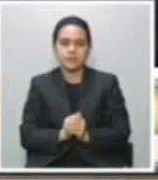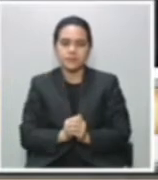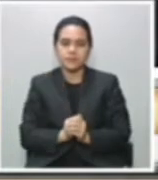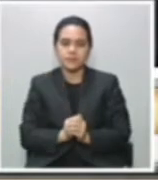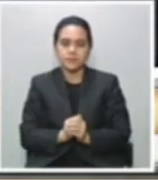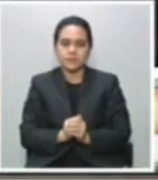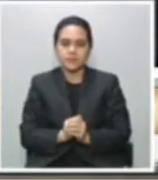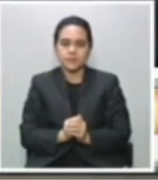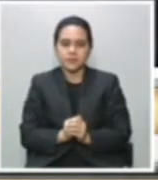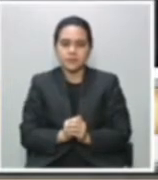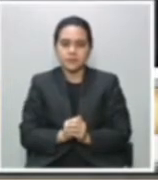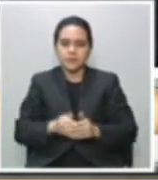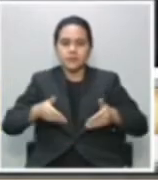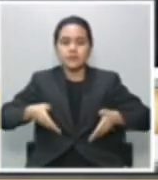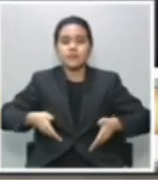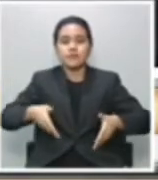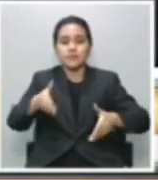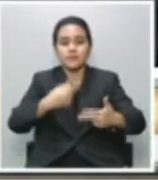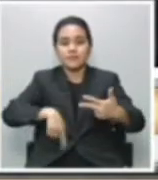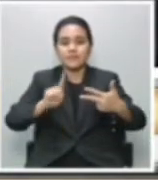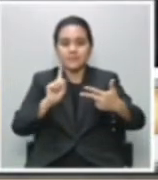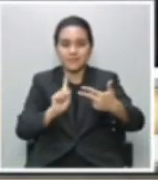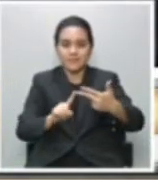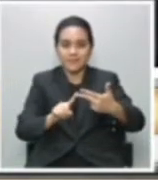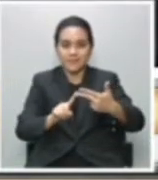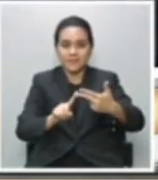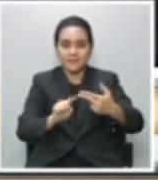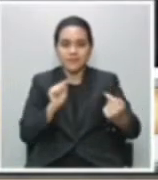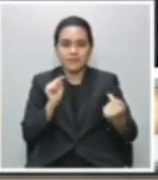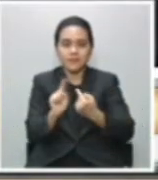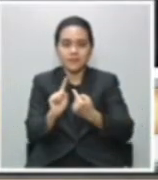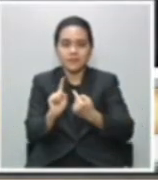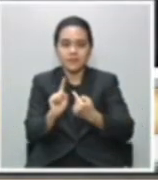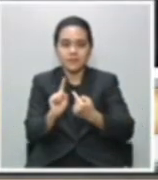างที่สามเป็นเส้นทางระหว่าง